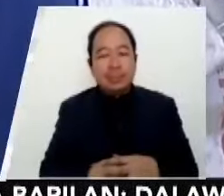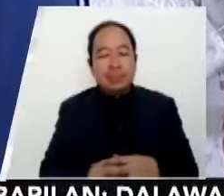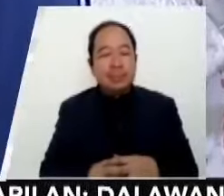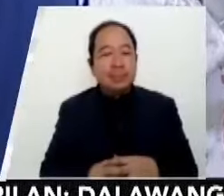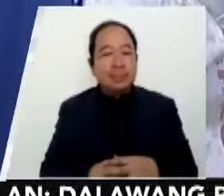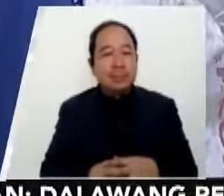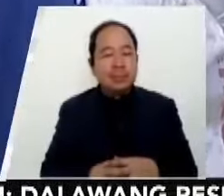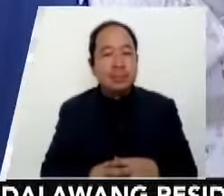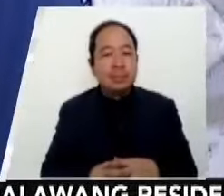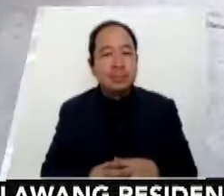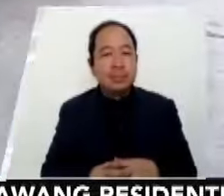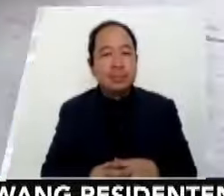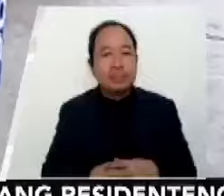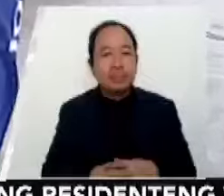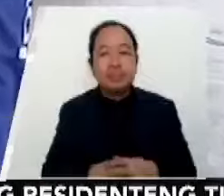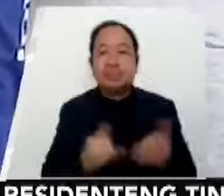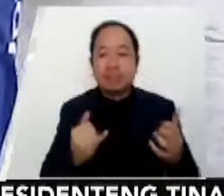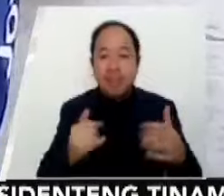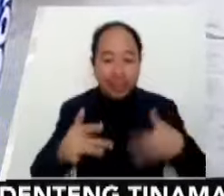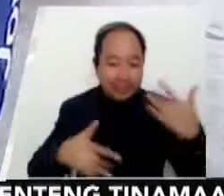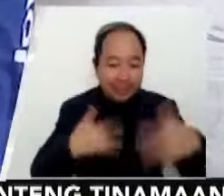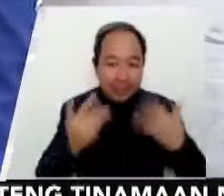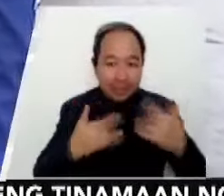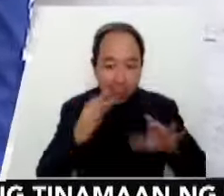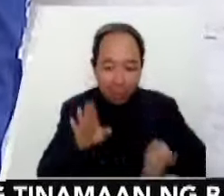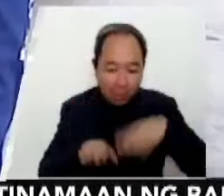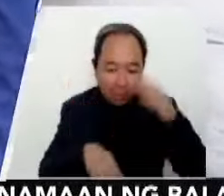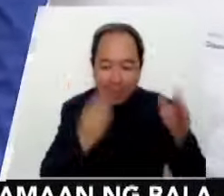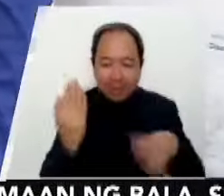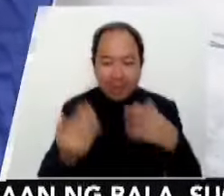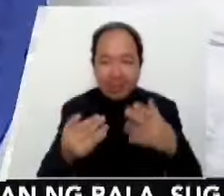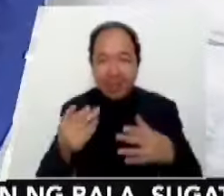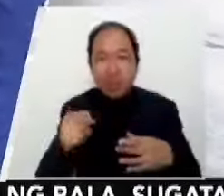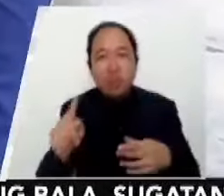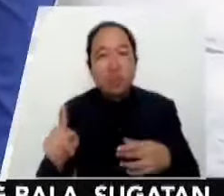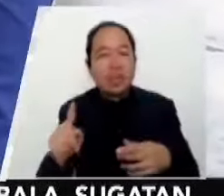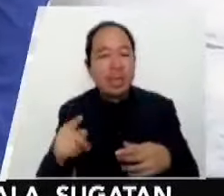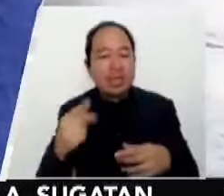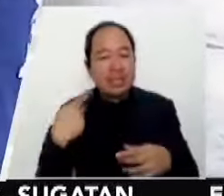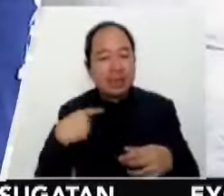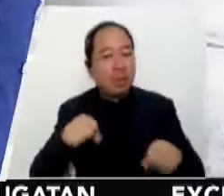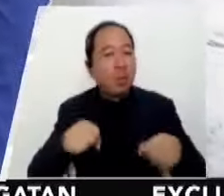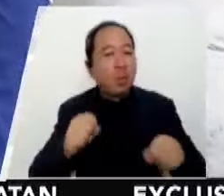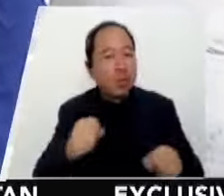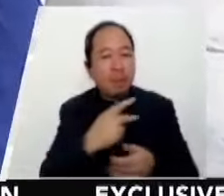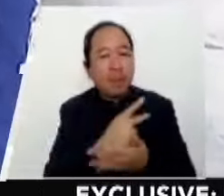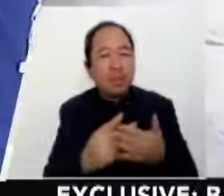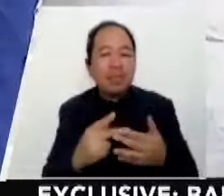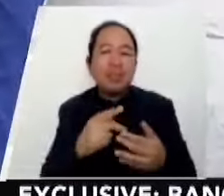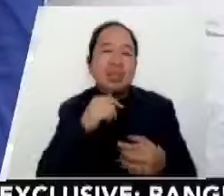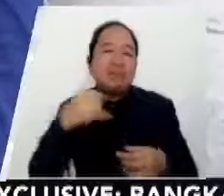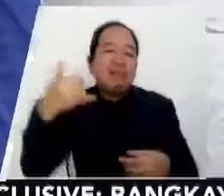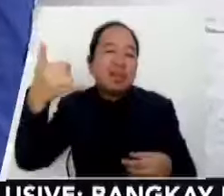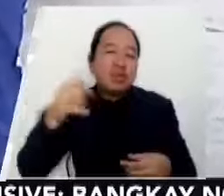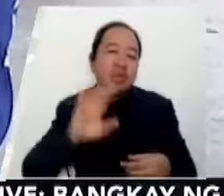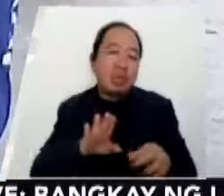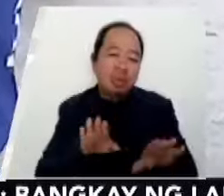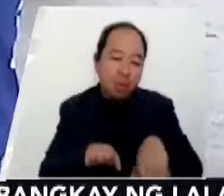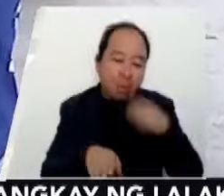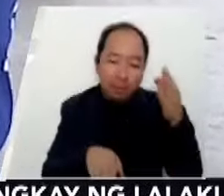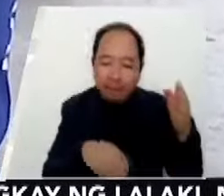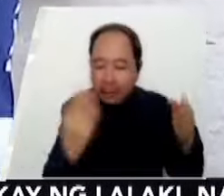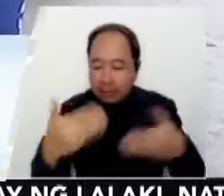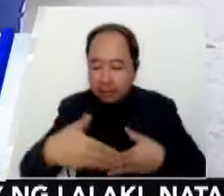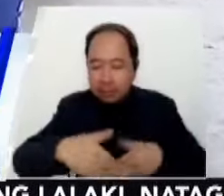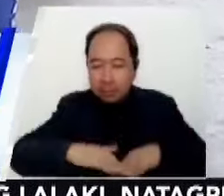Dahil excited buksan ang package ng in-order na motorcycle spare part, hindi na na-videohan ni John ang unboxing niya. Pero pagbukas ng package,